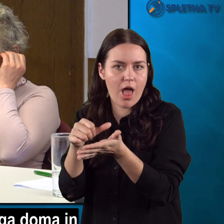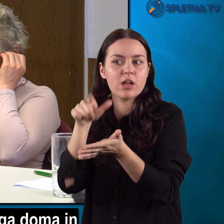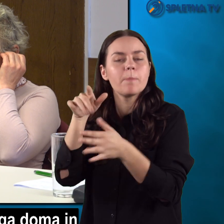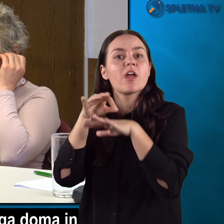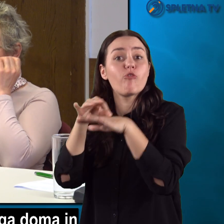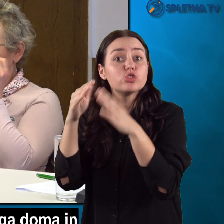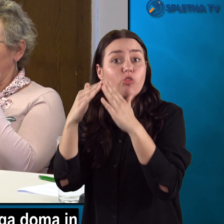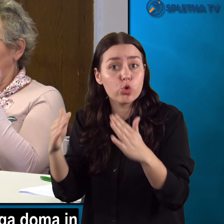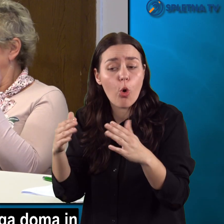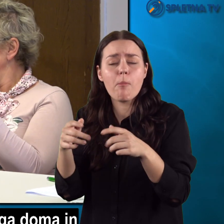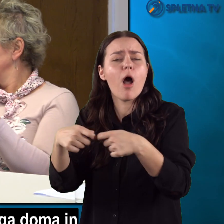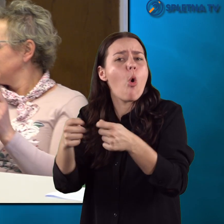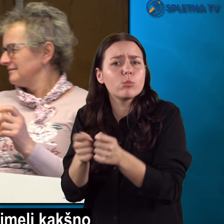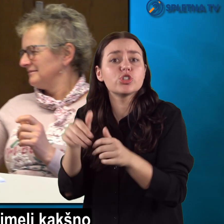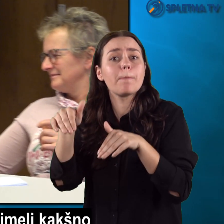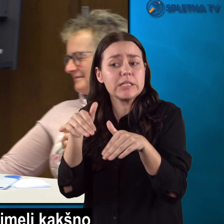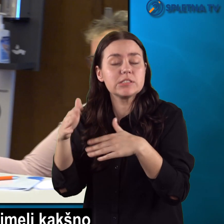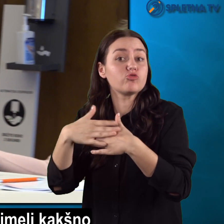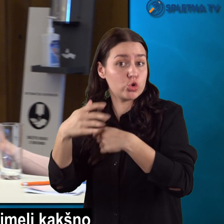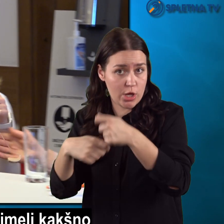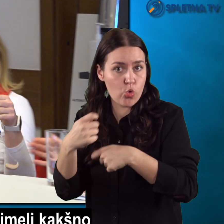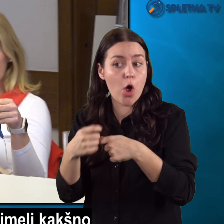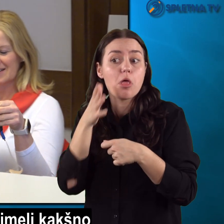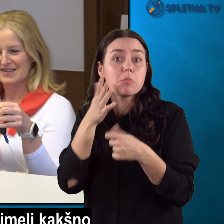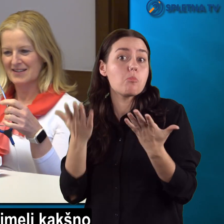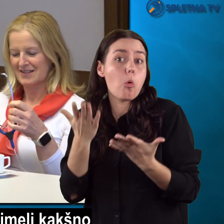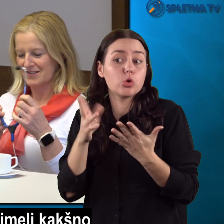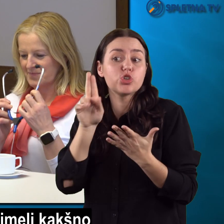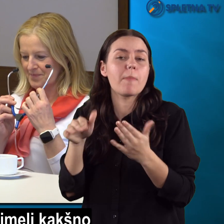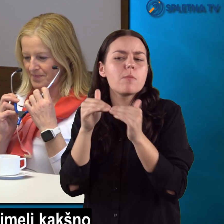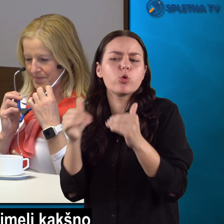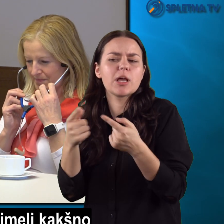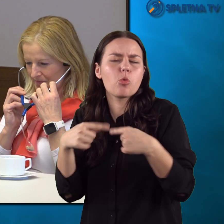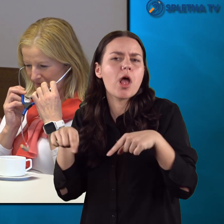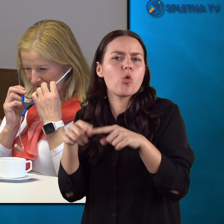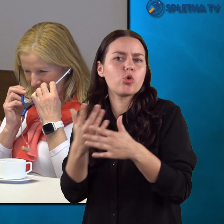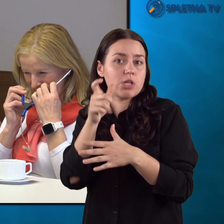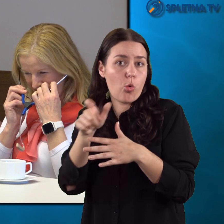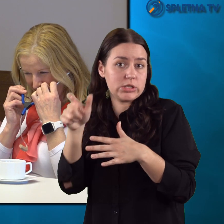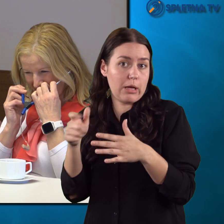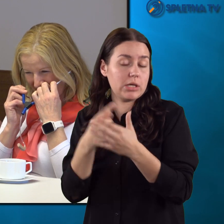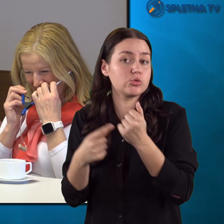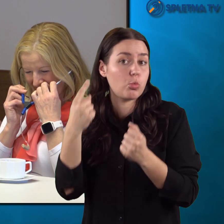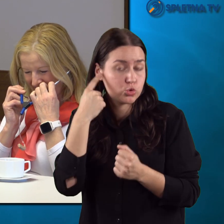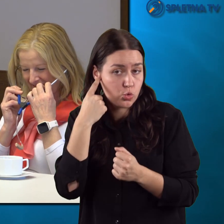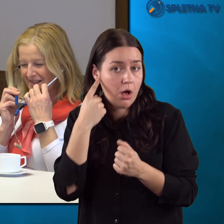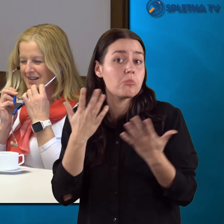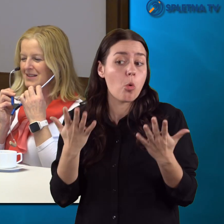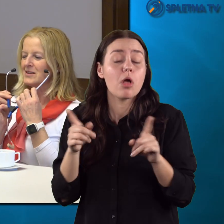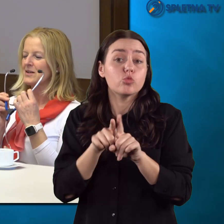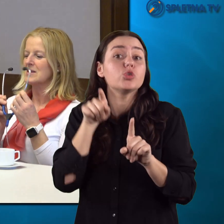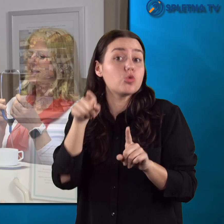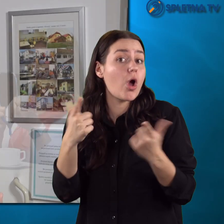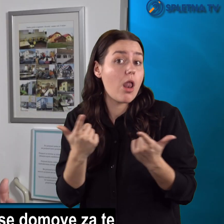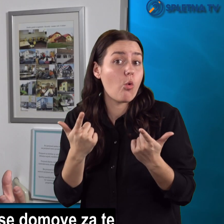in občina in ministrstvo sodelujejo, da bi morda tudi imeli kakšno posebno enoto za osebe z izgubo sluha. Tako da tudi